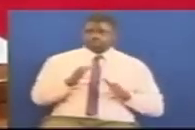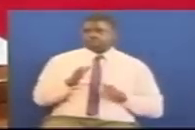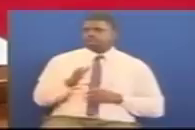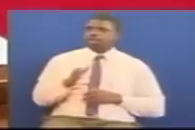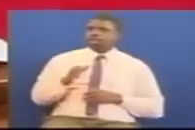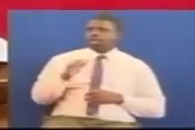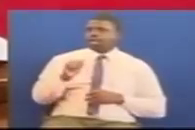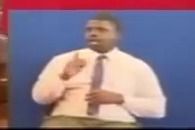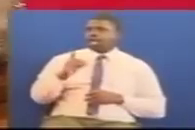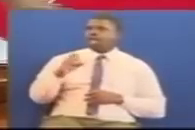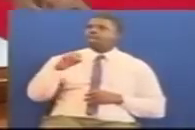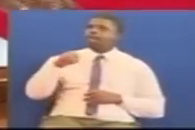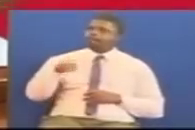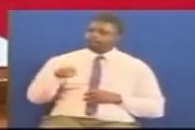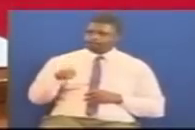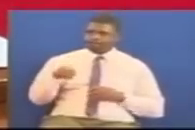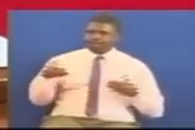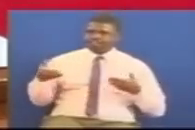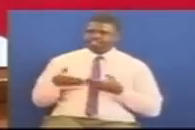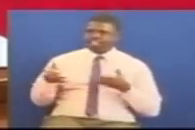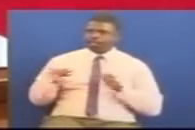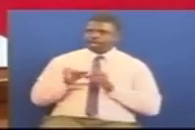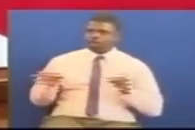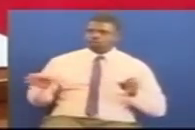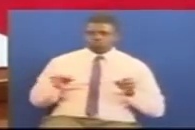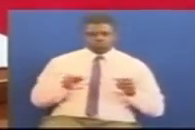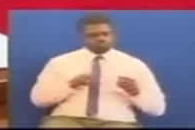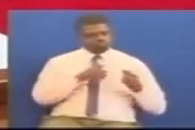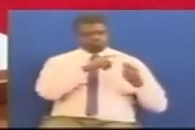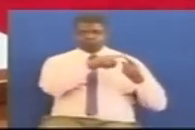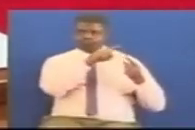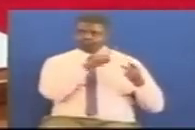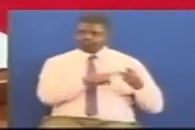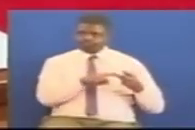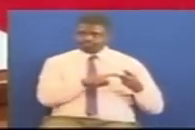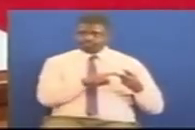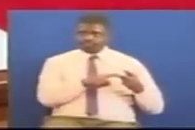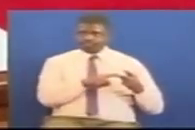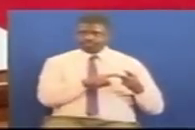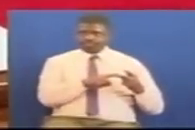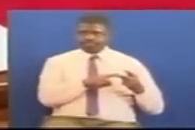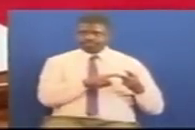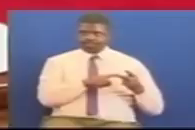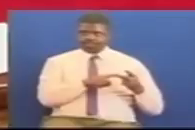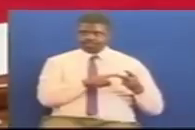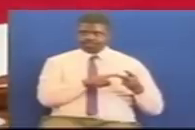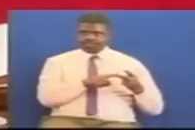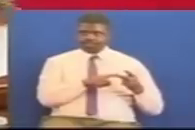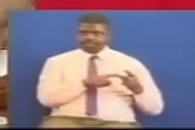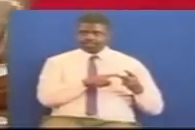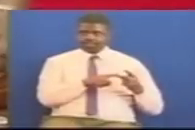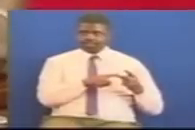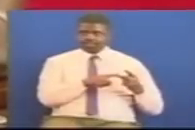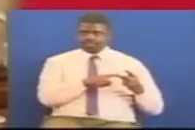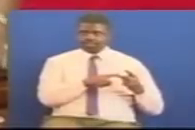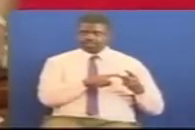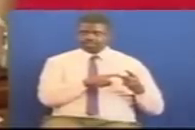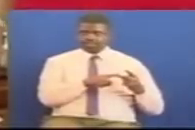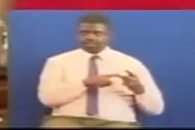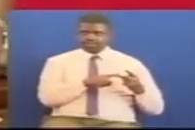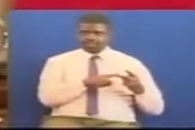Malembeka, viti maalum lenye sehemu A na B kama ifuatavyo. Mheshimiwa